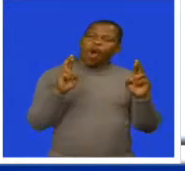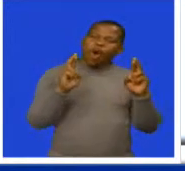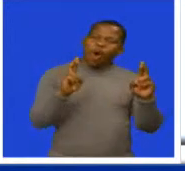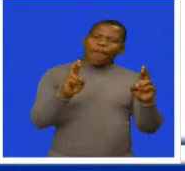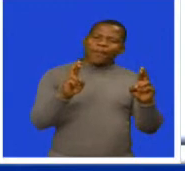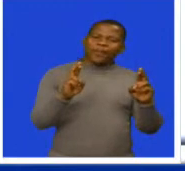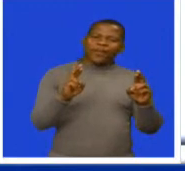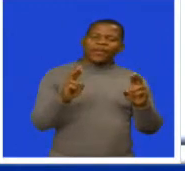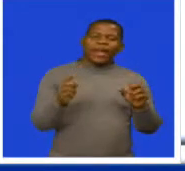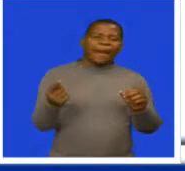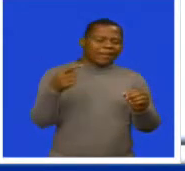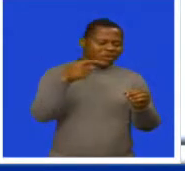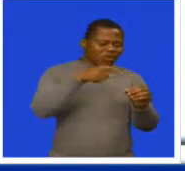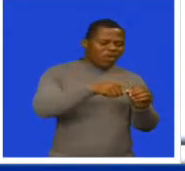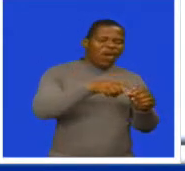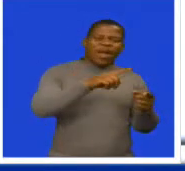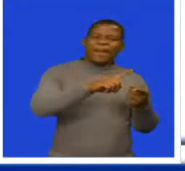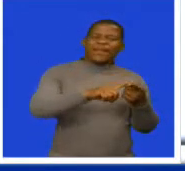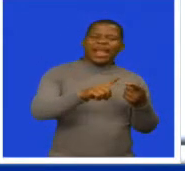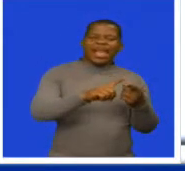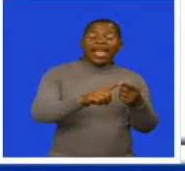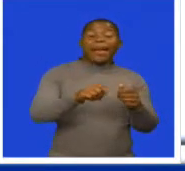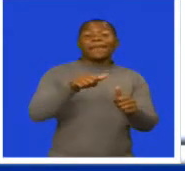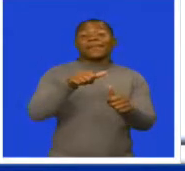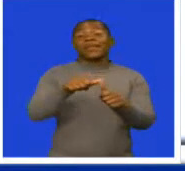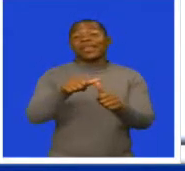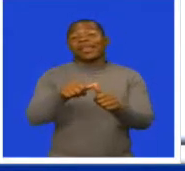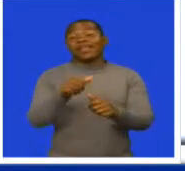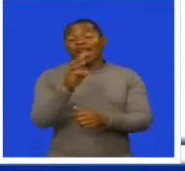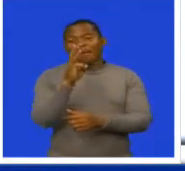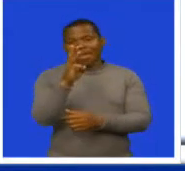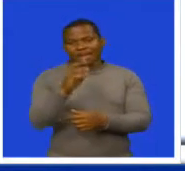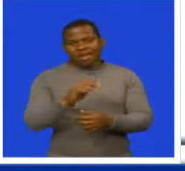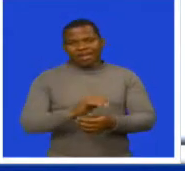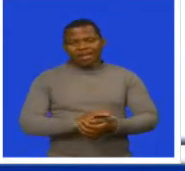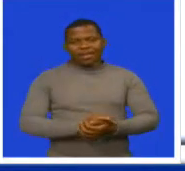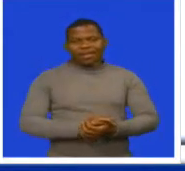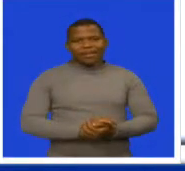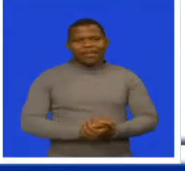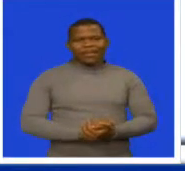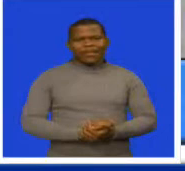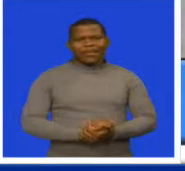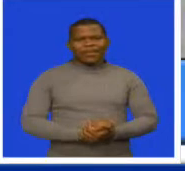kutemdlalo ngiphathizwe Msibi, kanti ithombe libika DW France 24 kanye na-VOA.